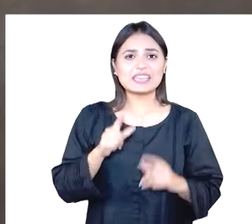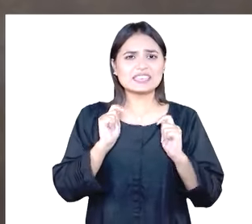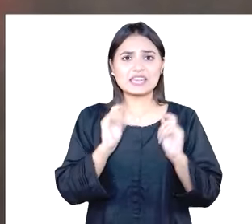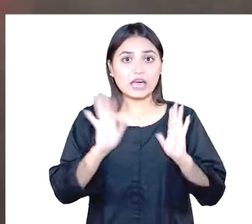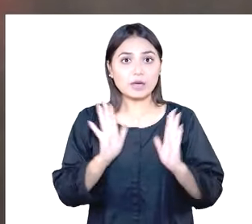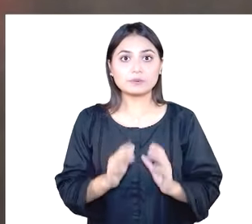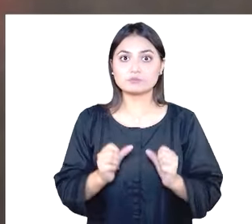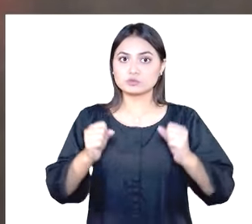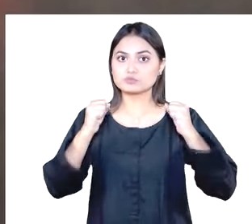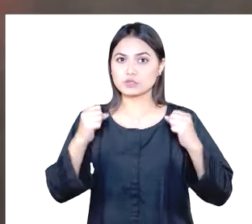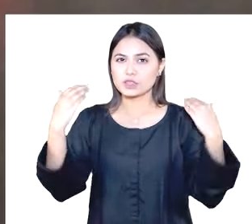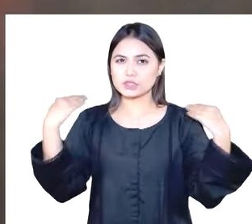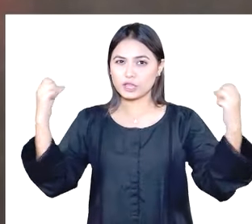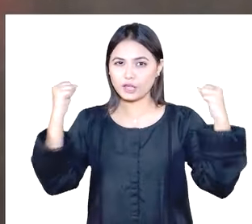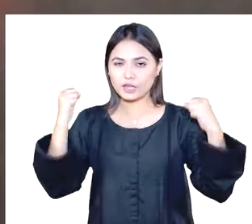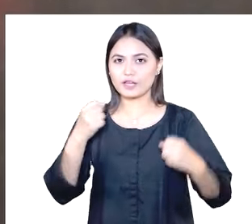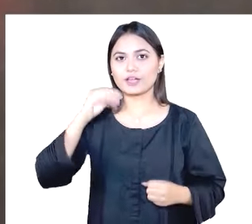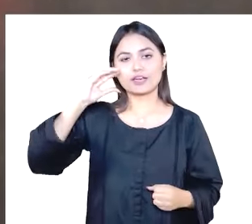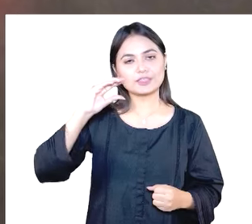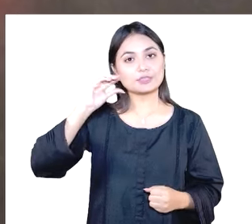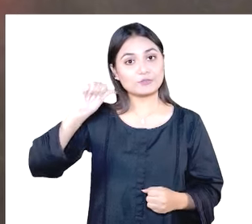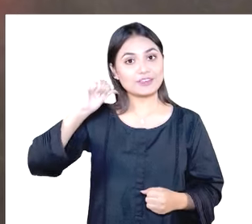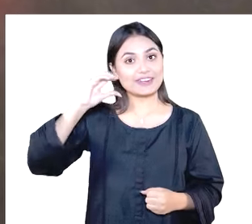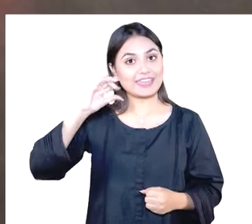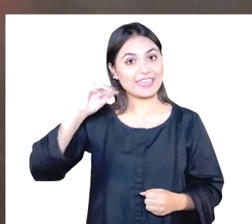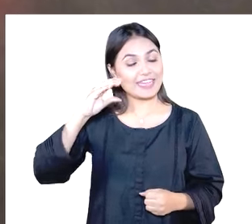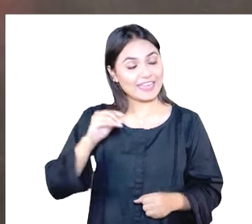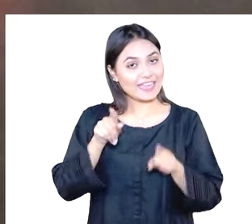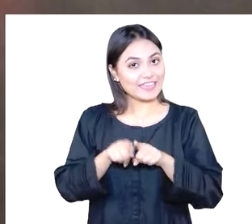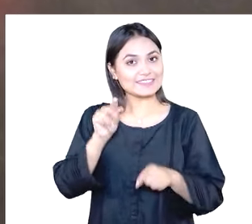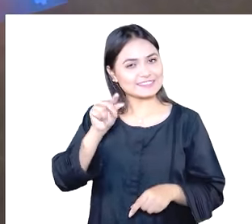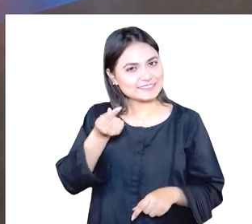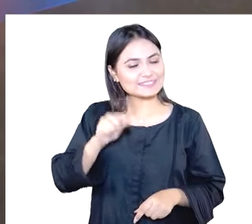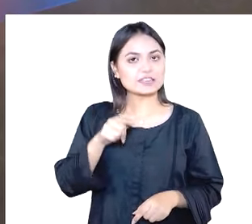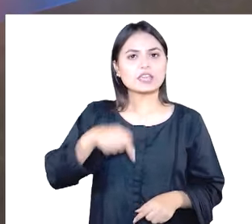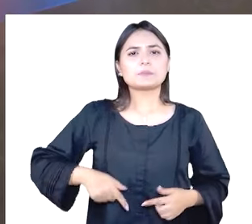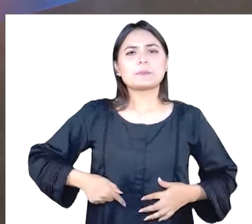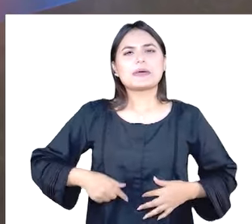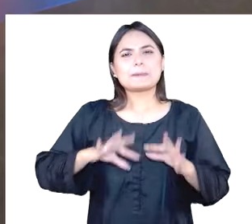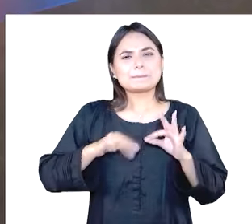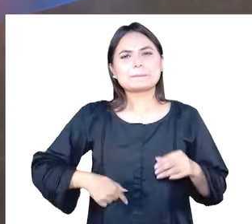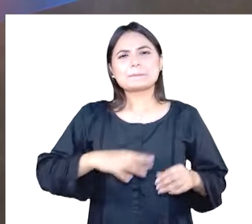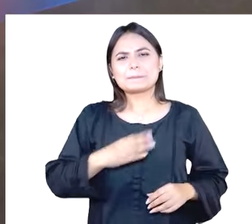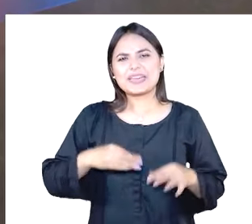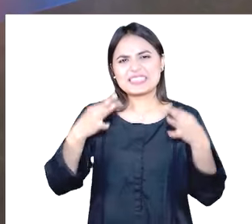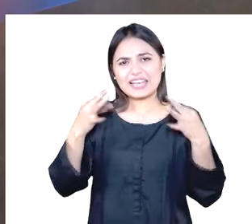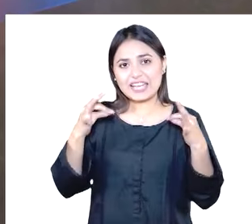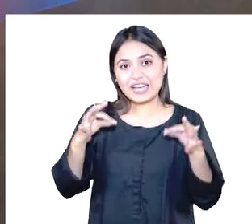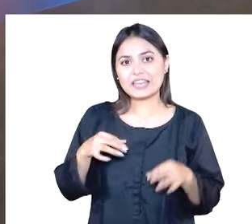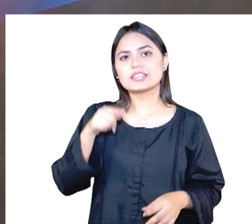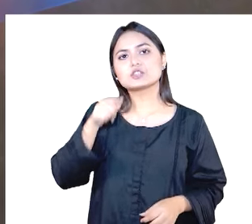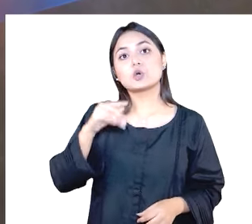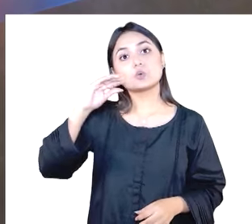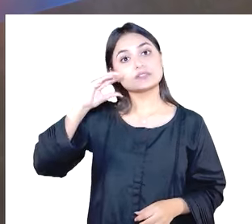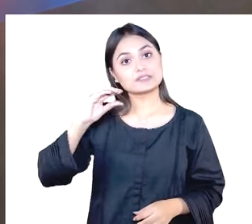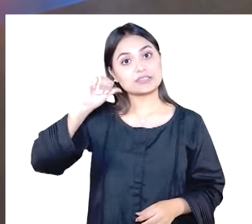कोई आम नहीं बल्कि एक बहुत ताकतवर एसिड ही कर सकता है तो जब हमारा मैदा खाली होता है तो उसमें हाजमे के लिए बनने वाला